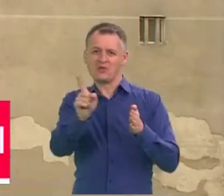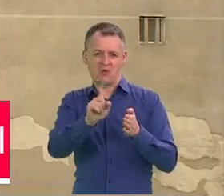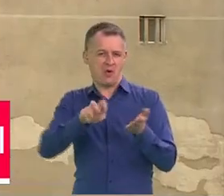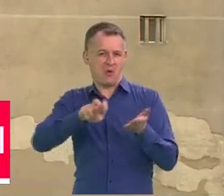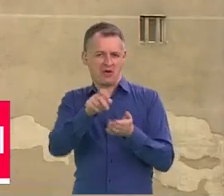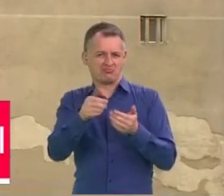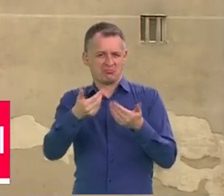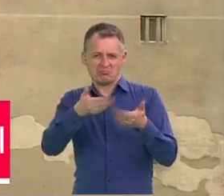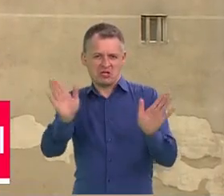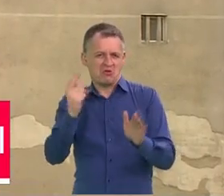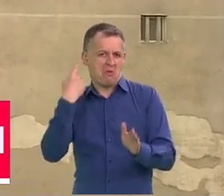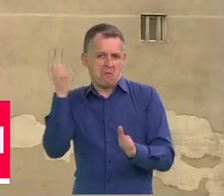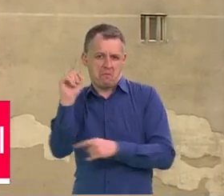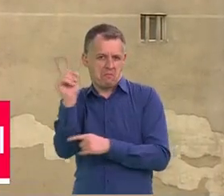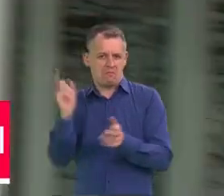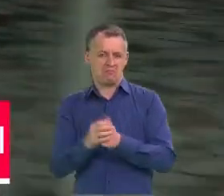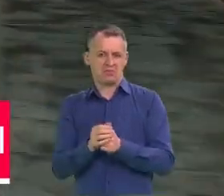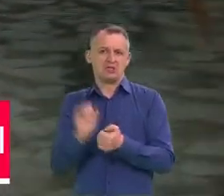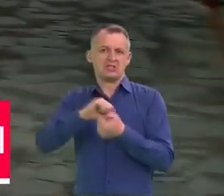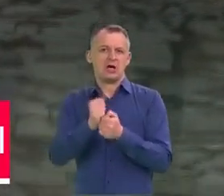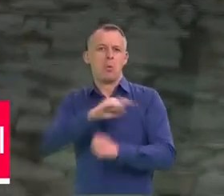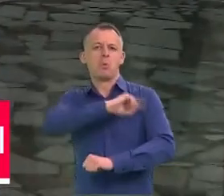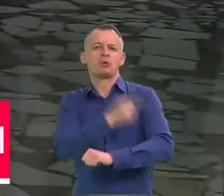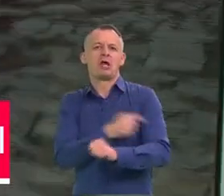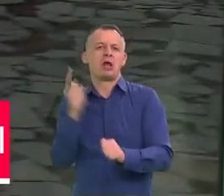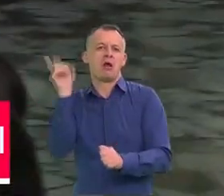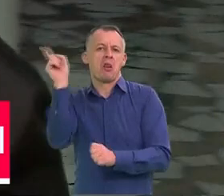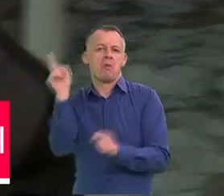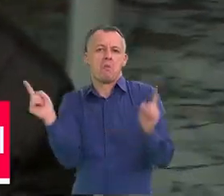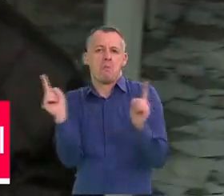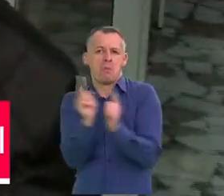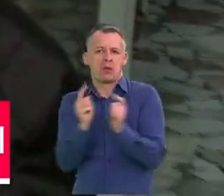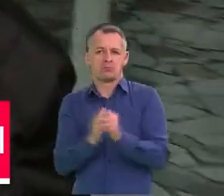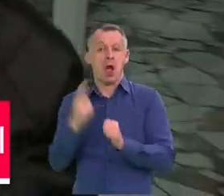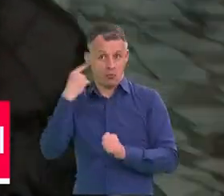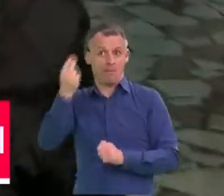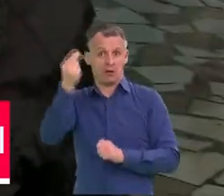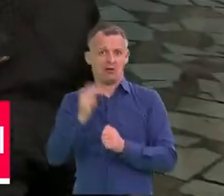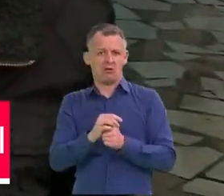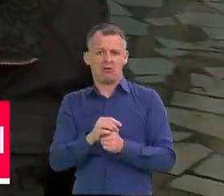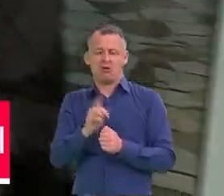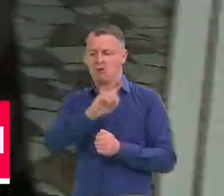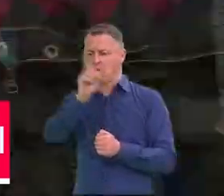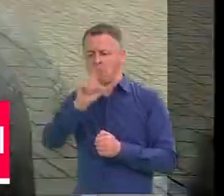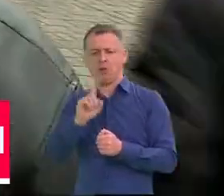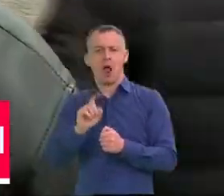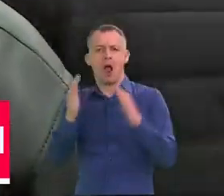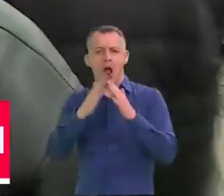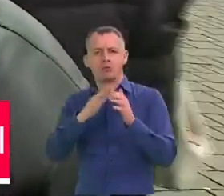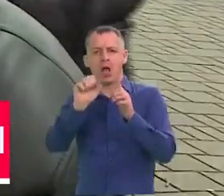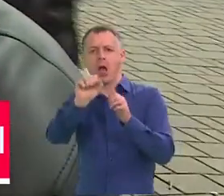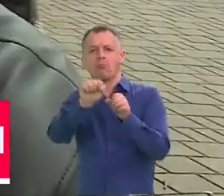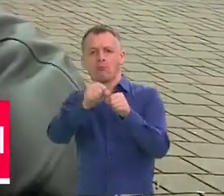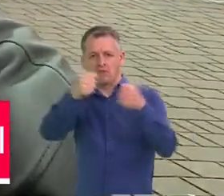ori intensitatea sunetului a fost prea mică. S-au auzit bine? În casă, când am deschis geamul, am auzit. N-am